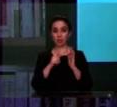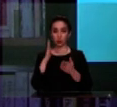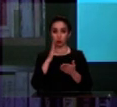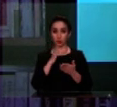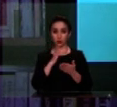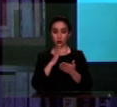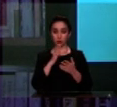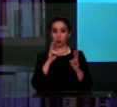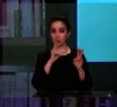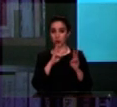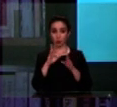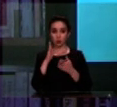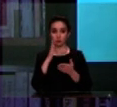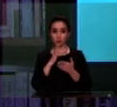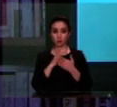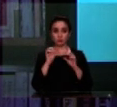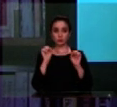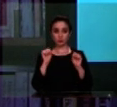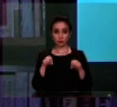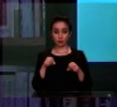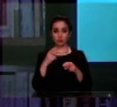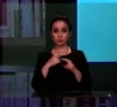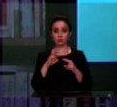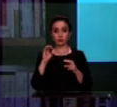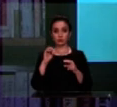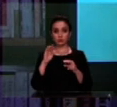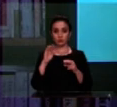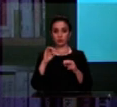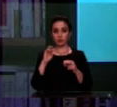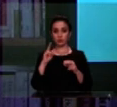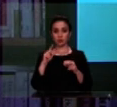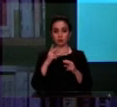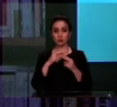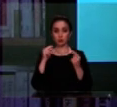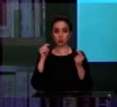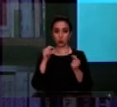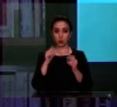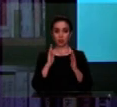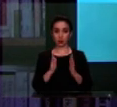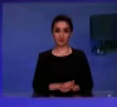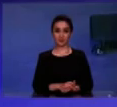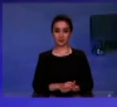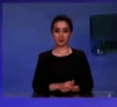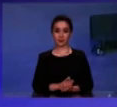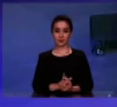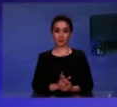gapda namoyon qilish mumkin fe'llari to'g'ri keladi.